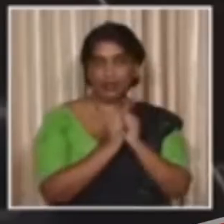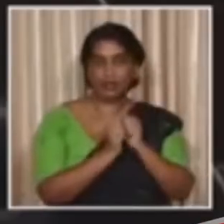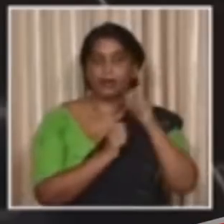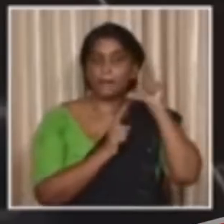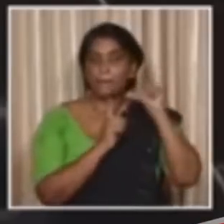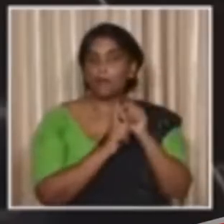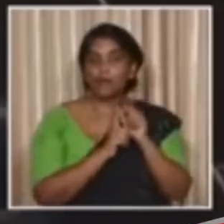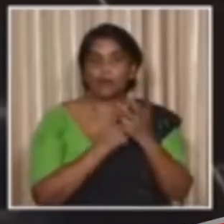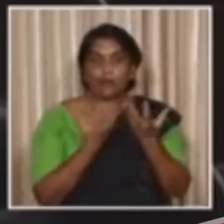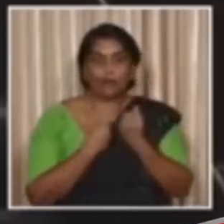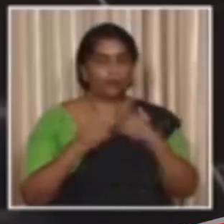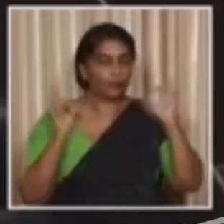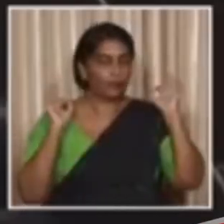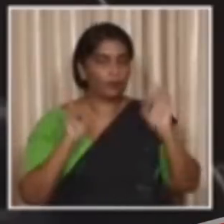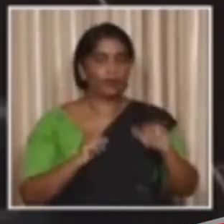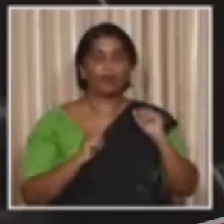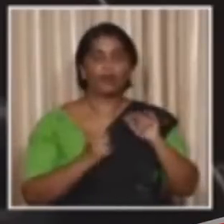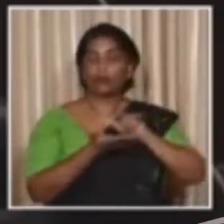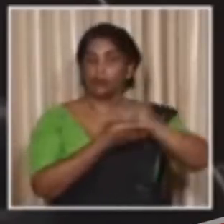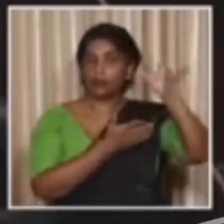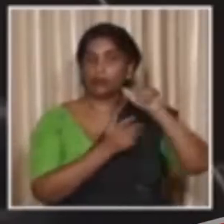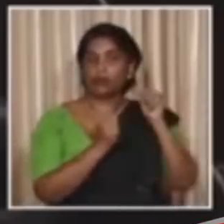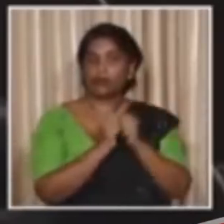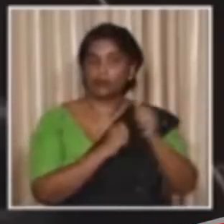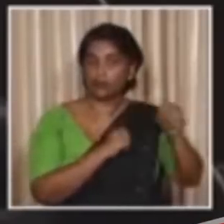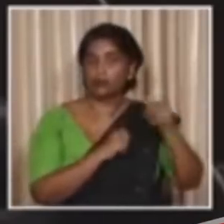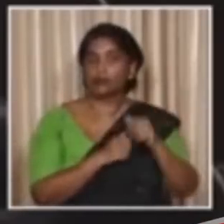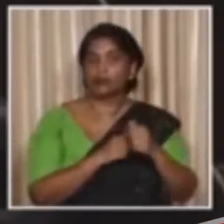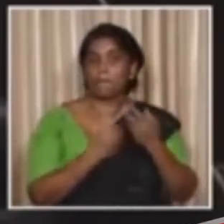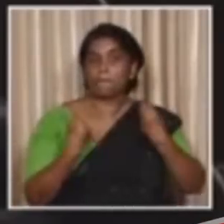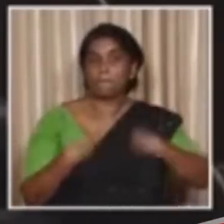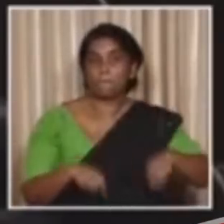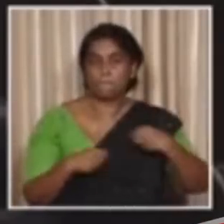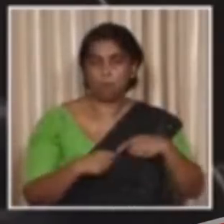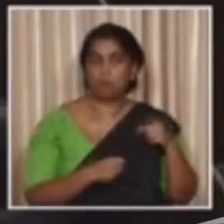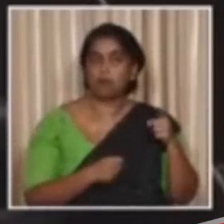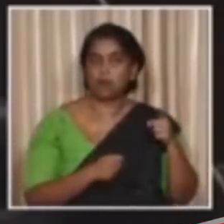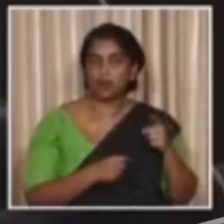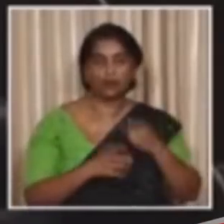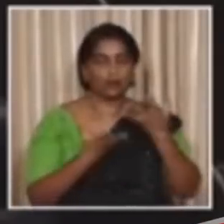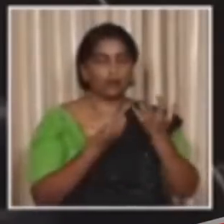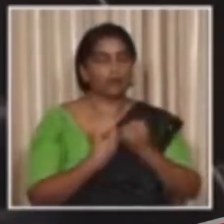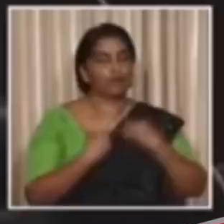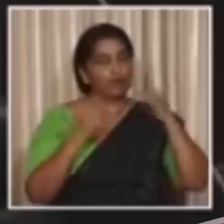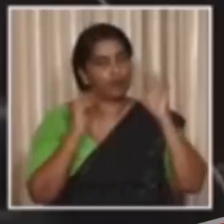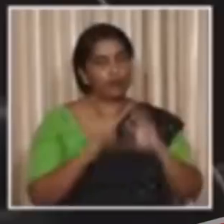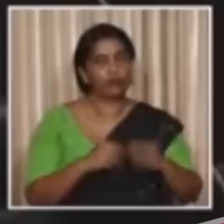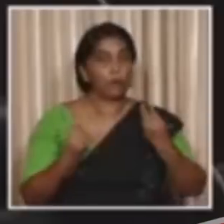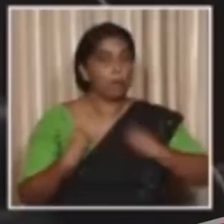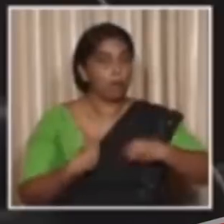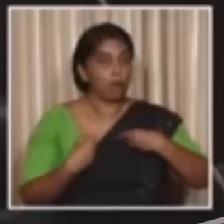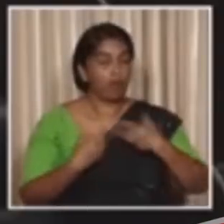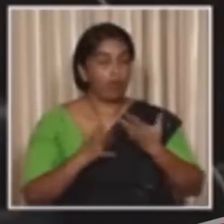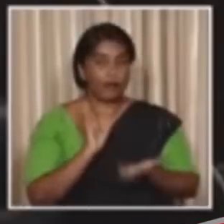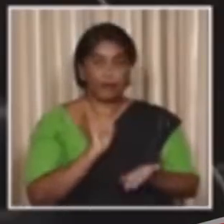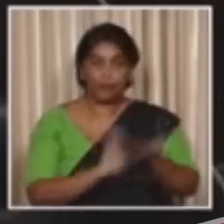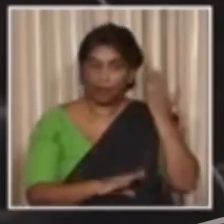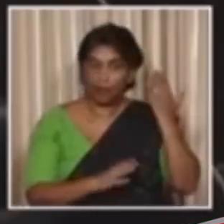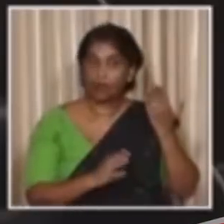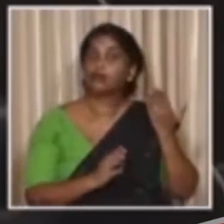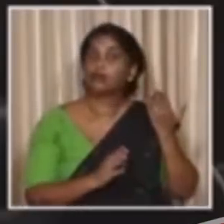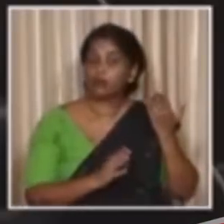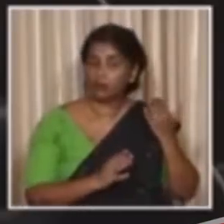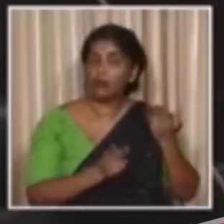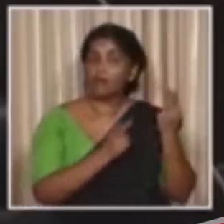වල කවුරුවත් බාරගත්තේ නෑ. ඇයි ගුවන් සේවා මේ කාලේ කොහොමත් පාඩු ලබනවා. කවුරුත් බාරගත්තේ නෑ. මොකද පාඩු ලබන එක වැඩි වුණොත්